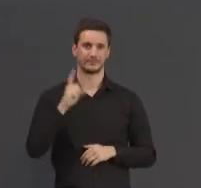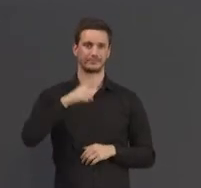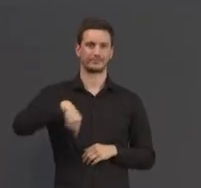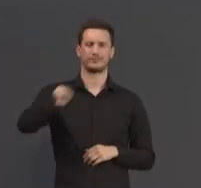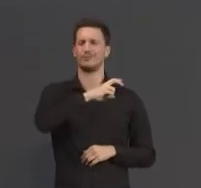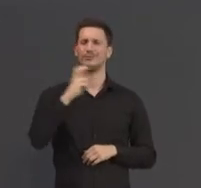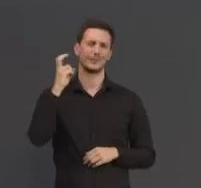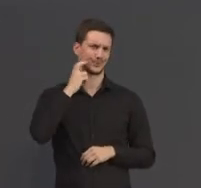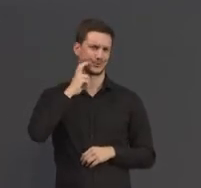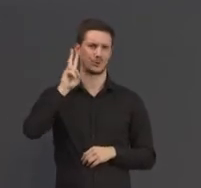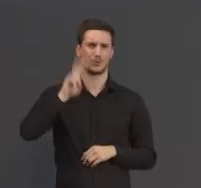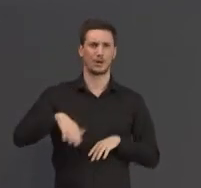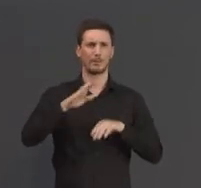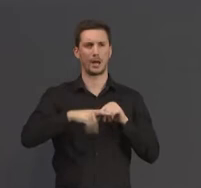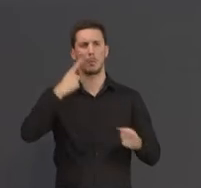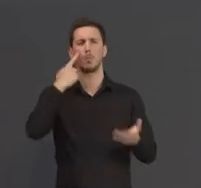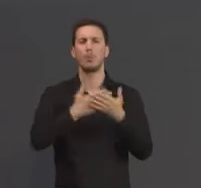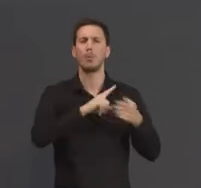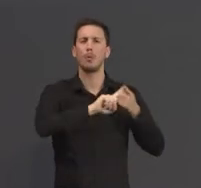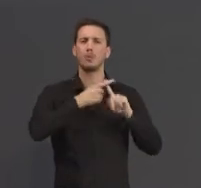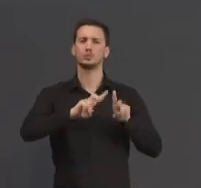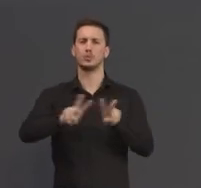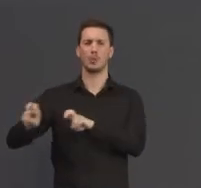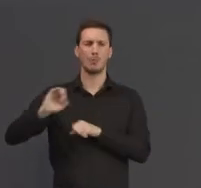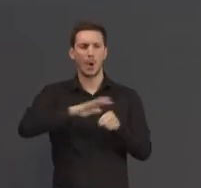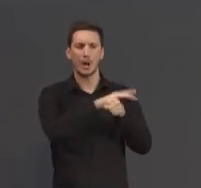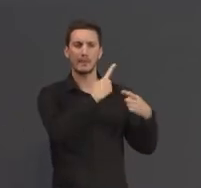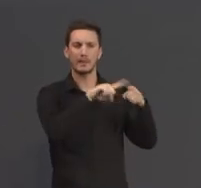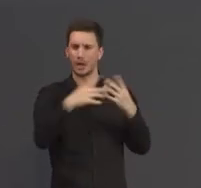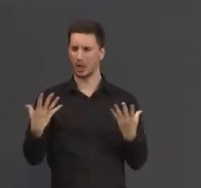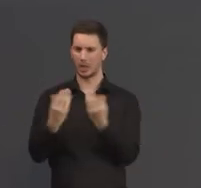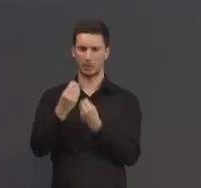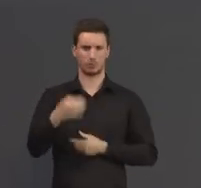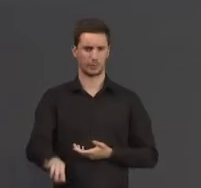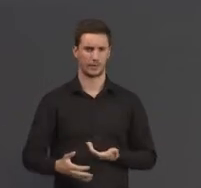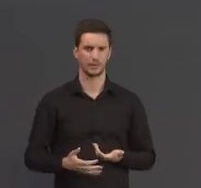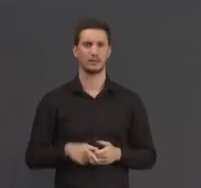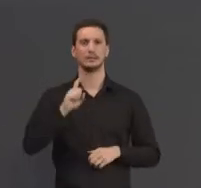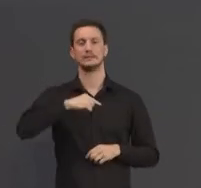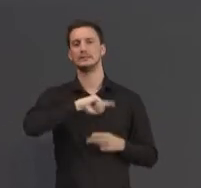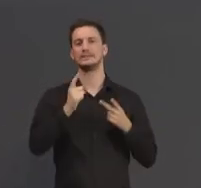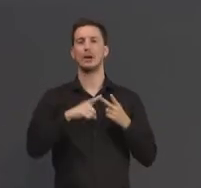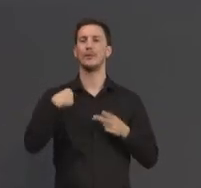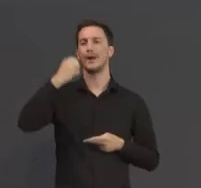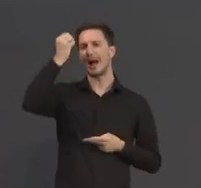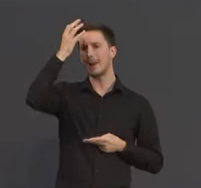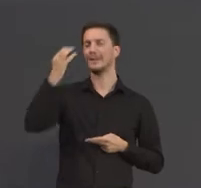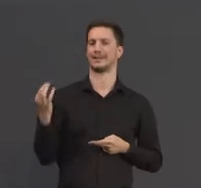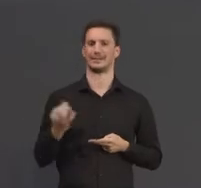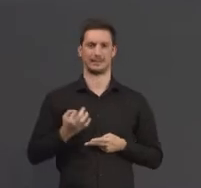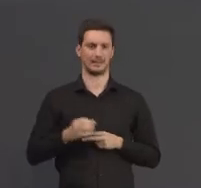mai por a explorar i combinar àrees diferents. La segona cosa que he après és